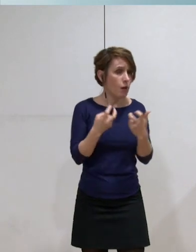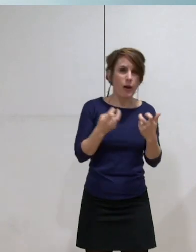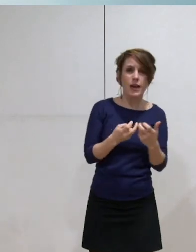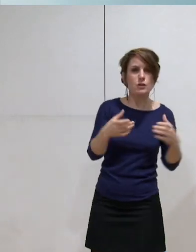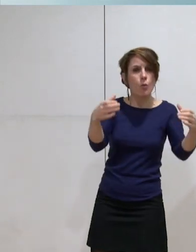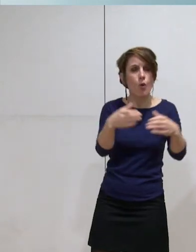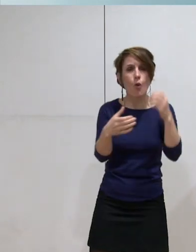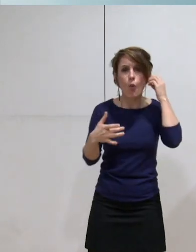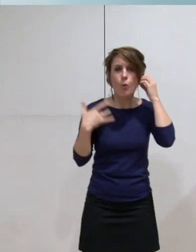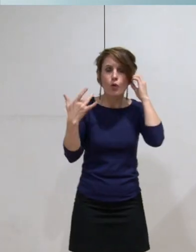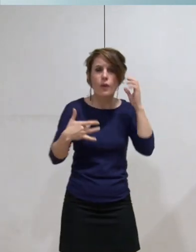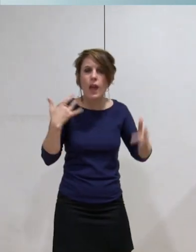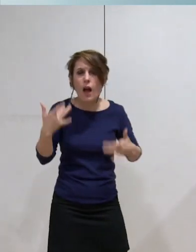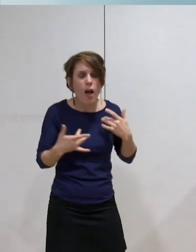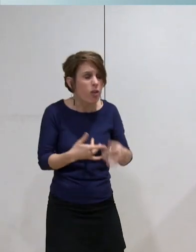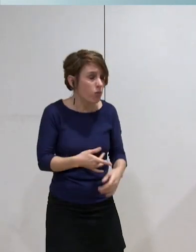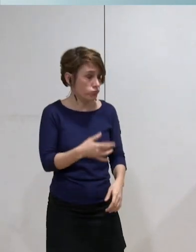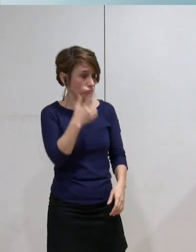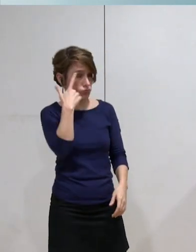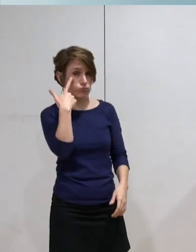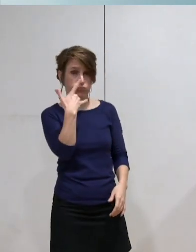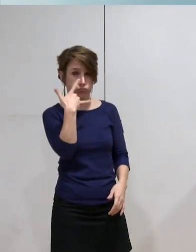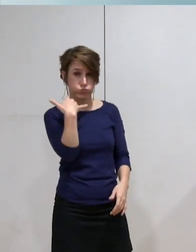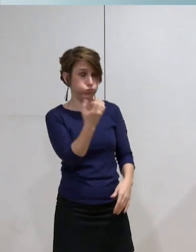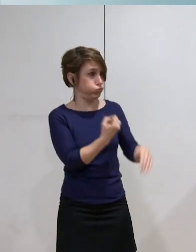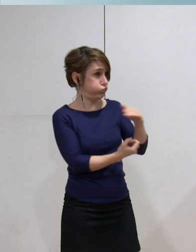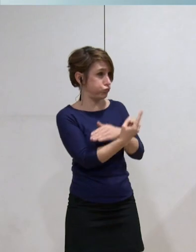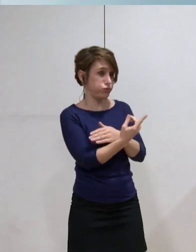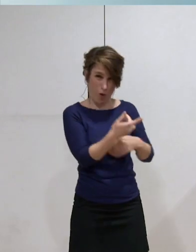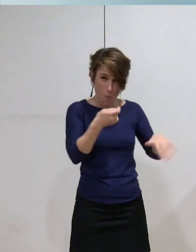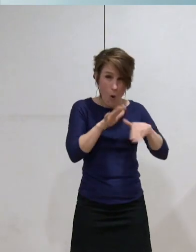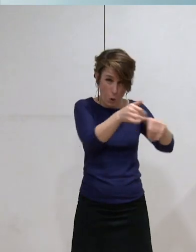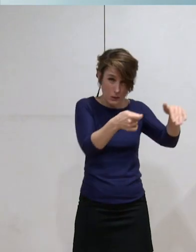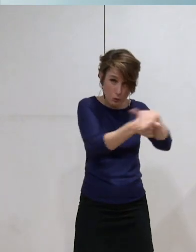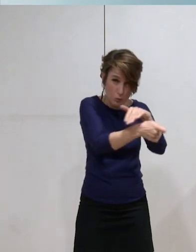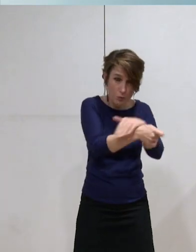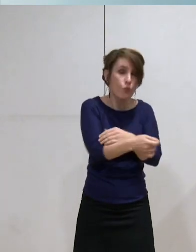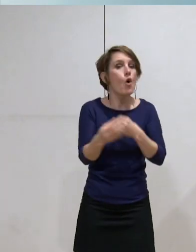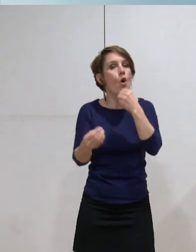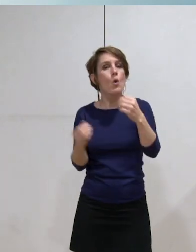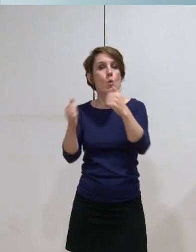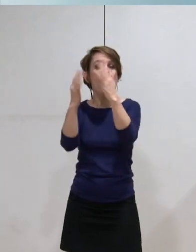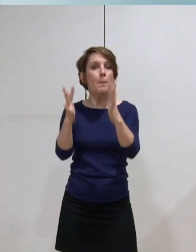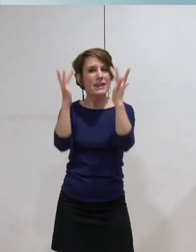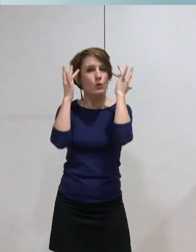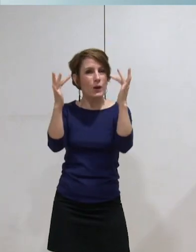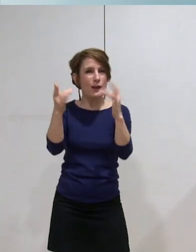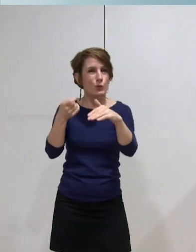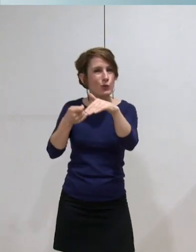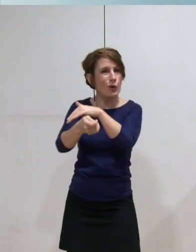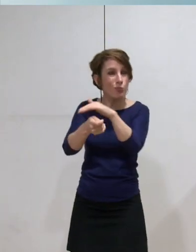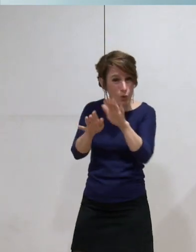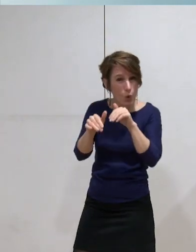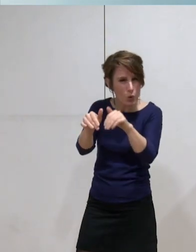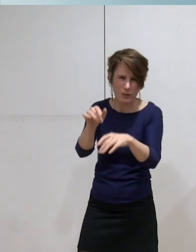théâtre improbables des maisons de la culture où le meilleur sert parfois de caution au pire et oui je